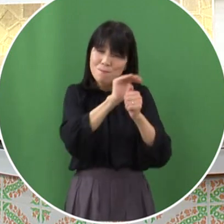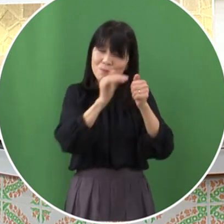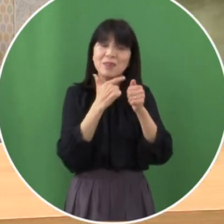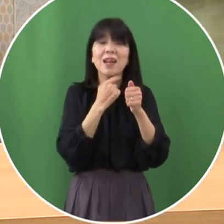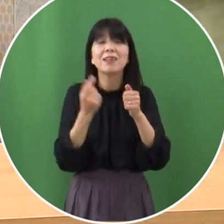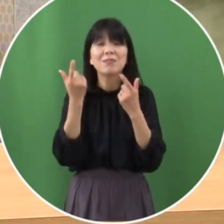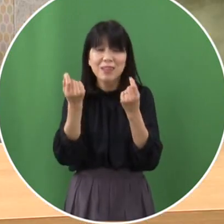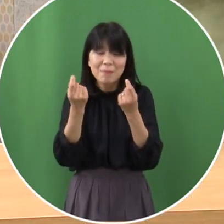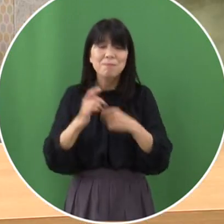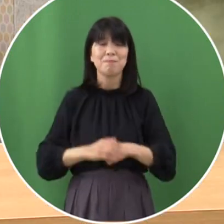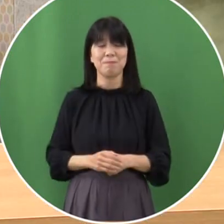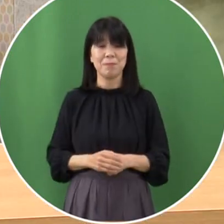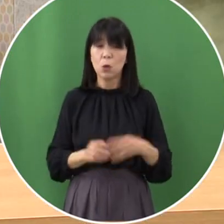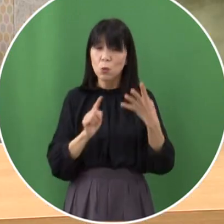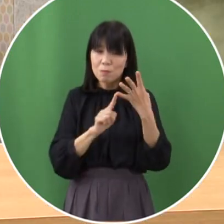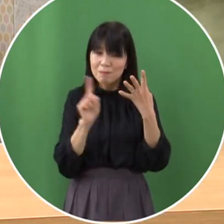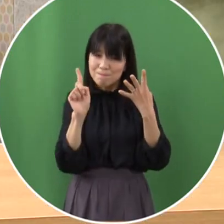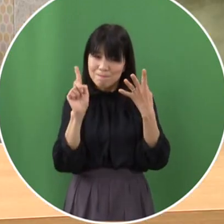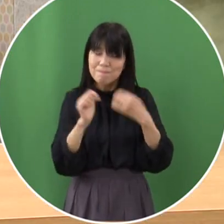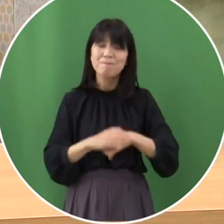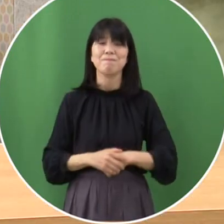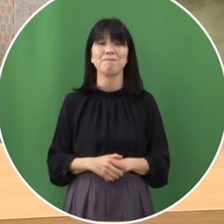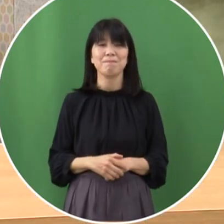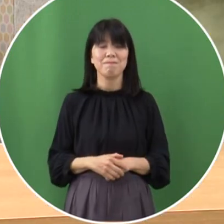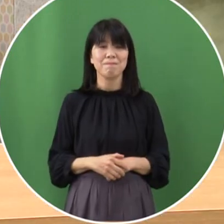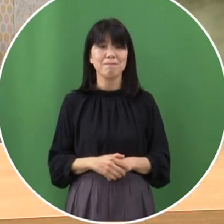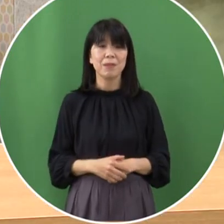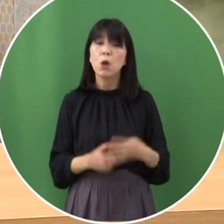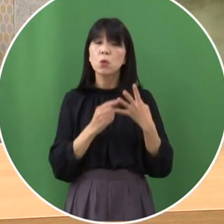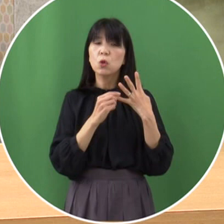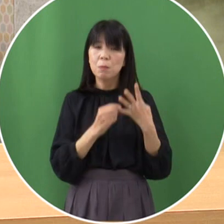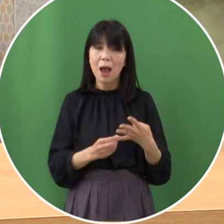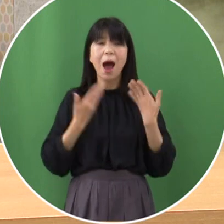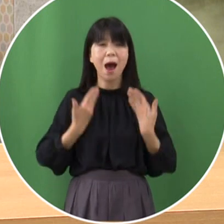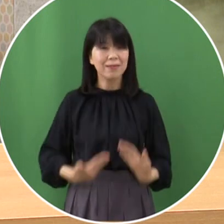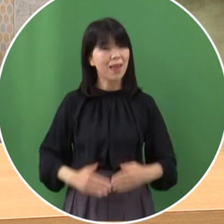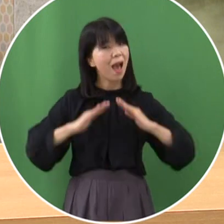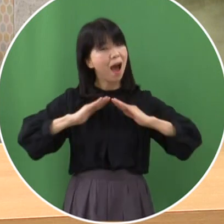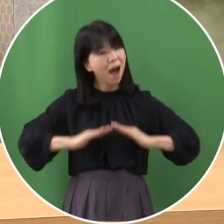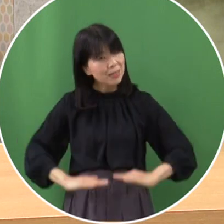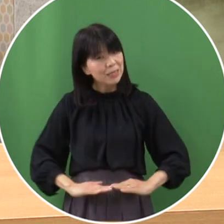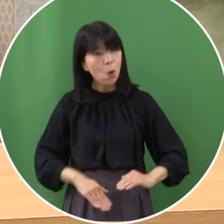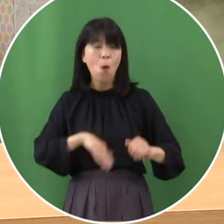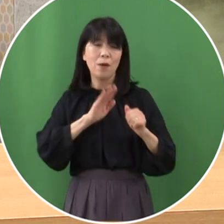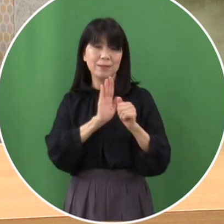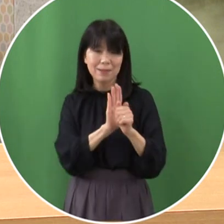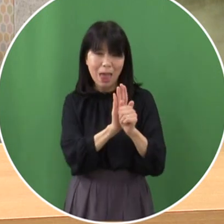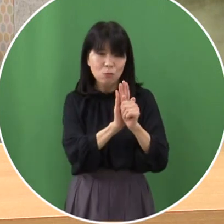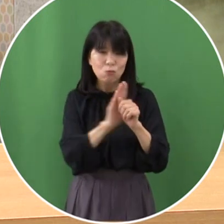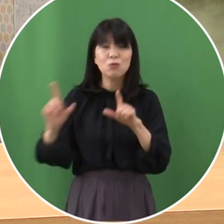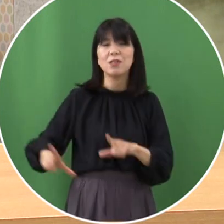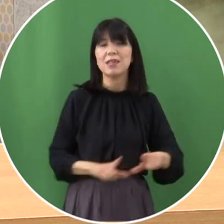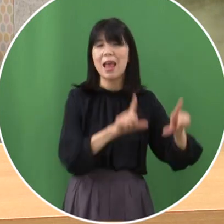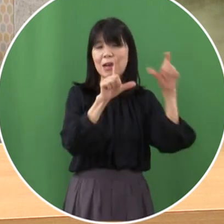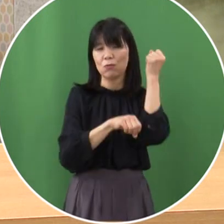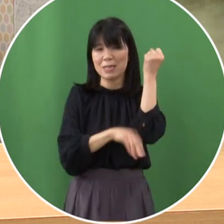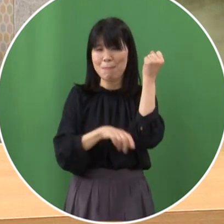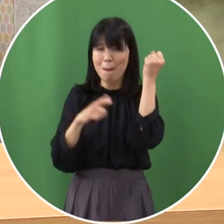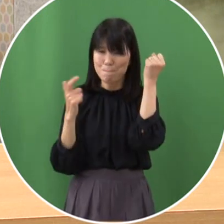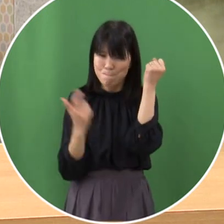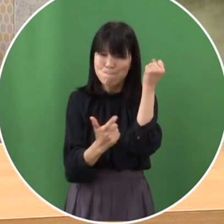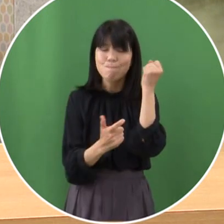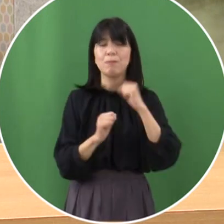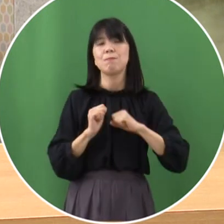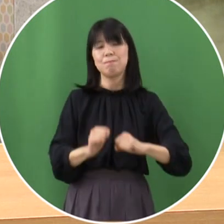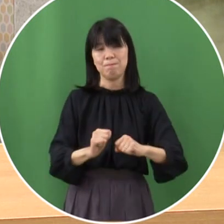。 4つ目は安全安心を支える生活基盤を強化するです。市民の暮らしや経済活動